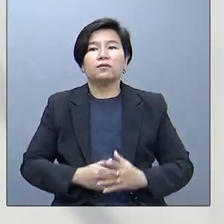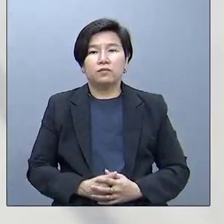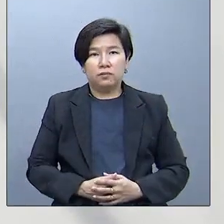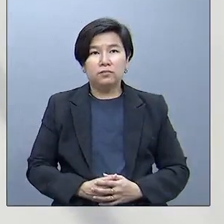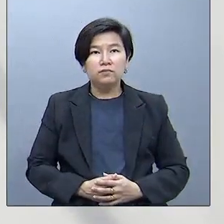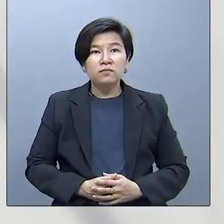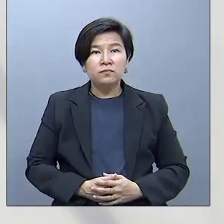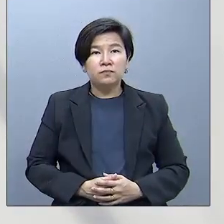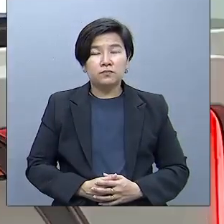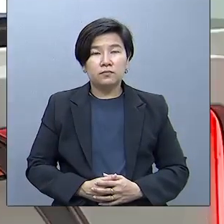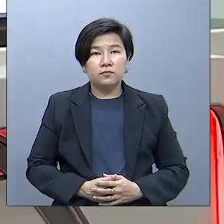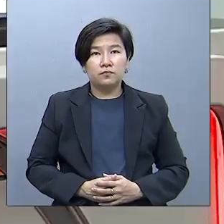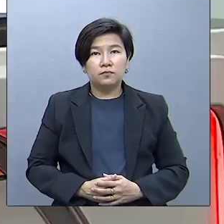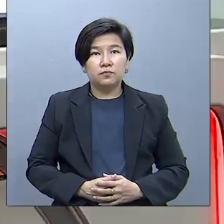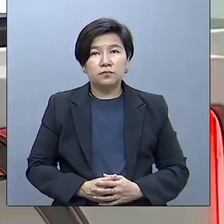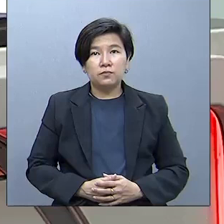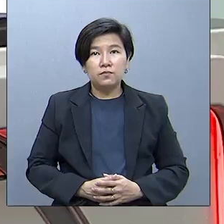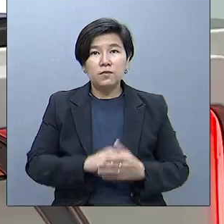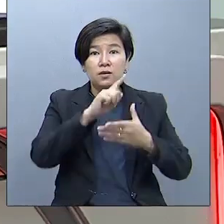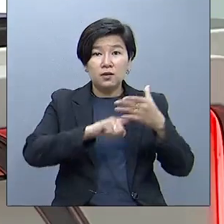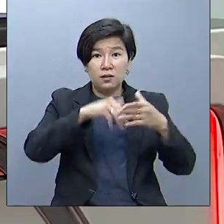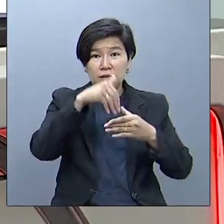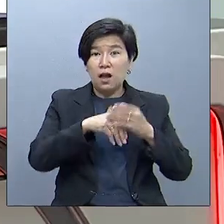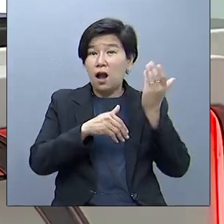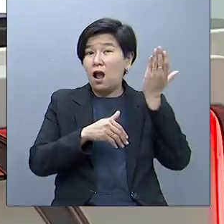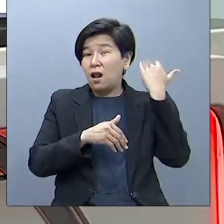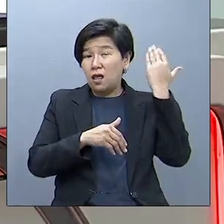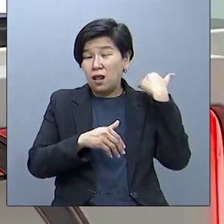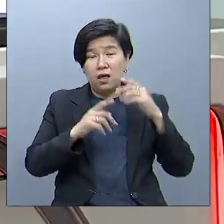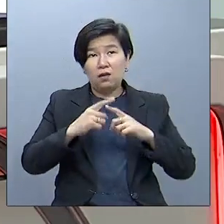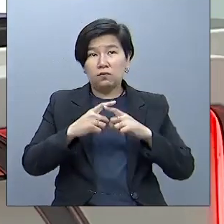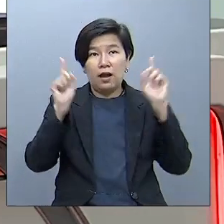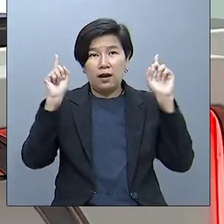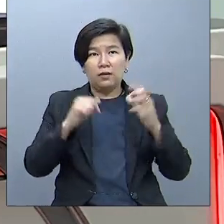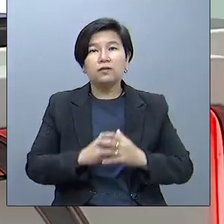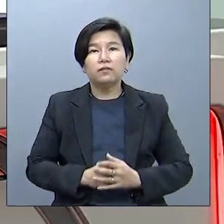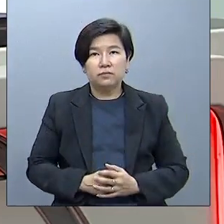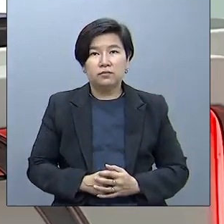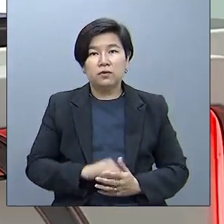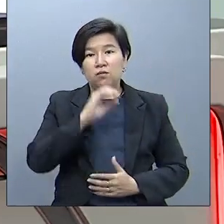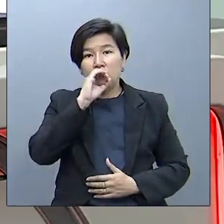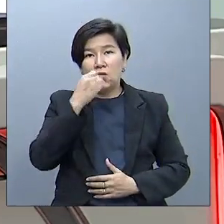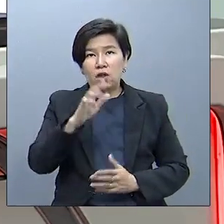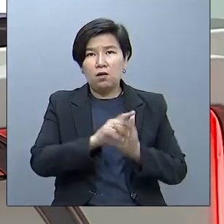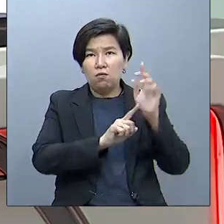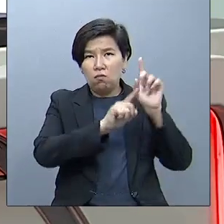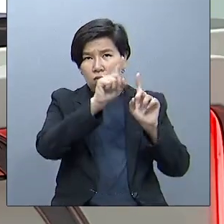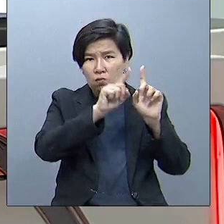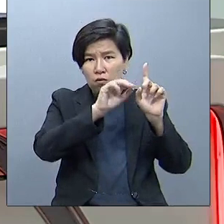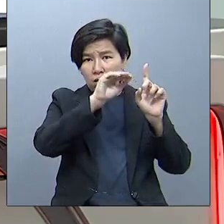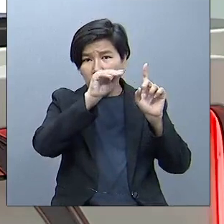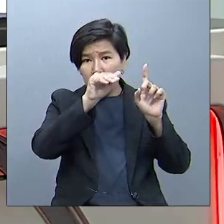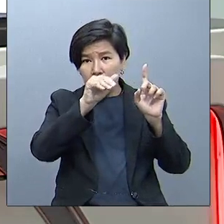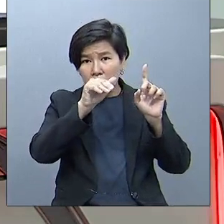ต่อเนื่องซึ่งต่างจากกเลอกตหๆครั้งที่คุณพวดีก็ให้ขอมูไปเมื่สัครู่นะคะวาดัชนมันจะดิดตัว